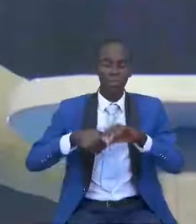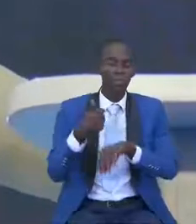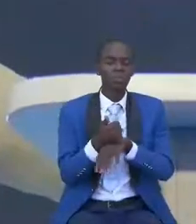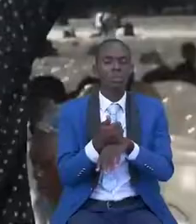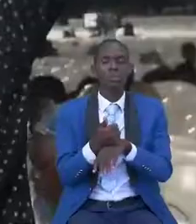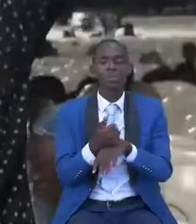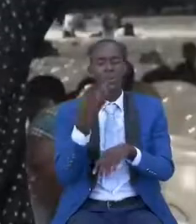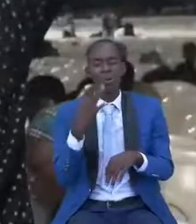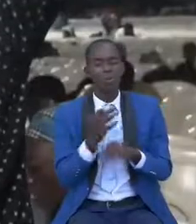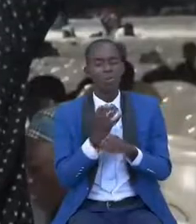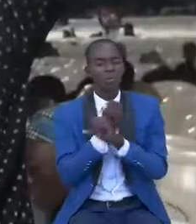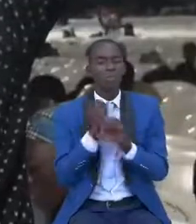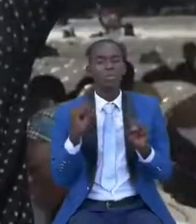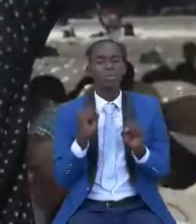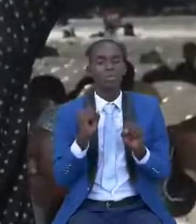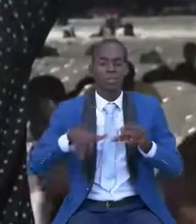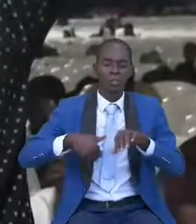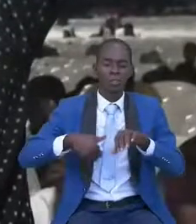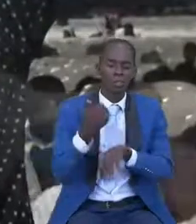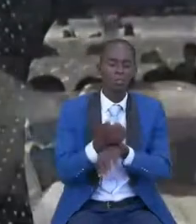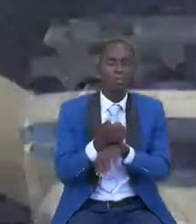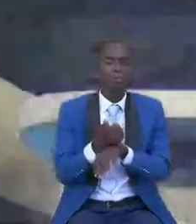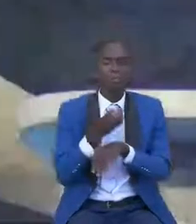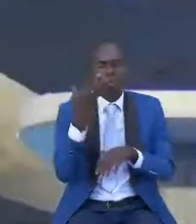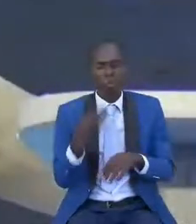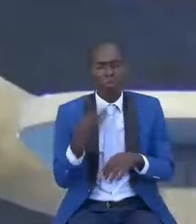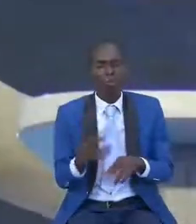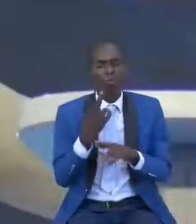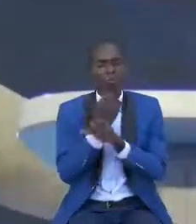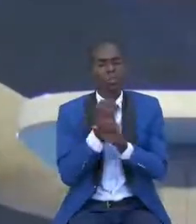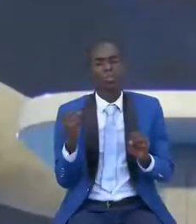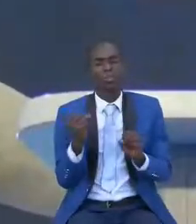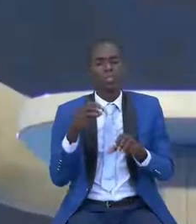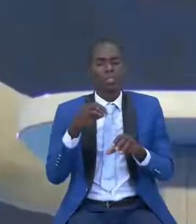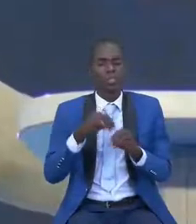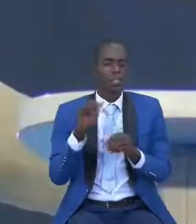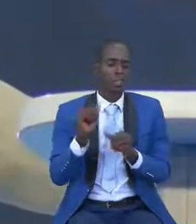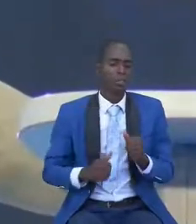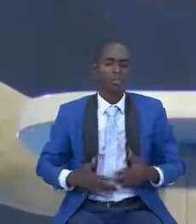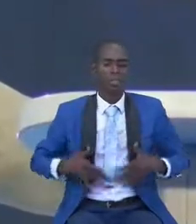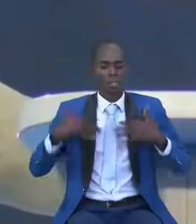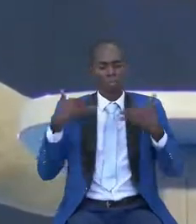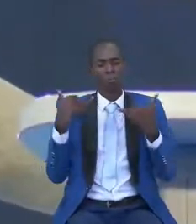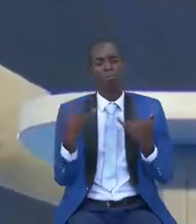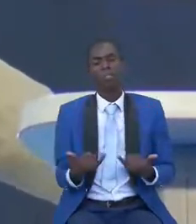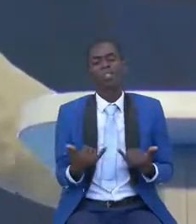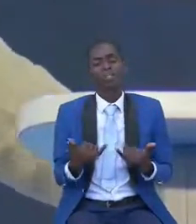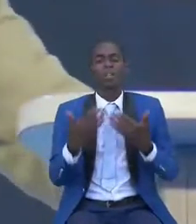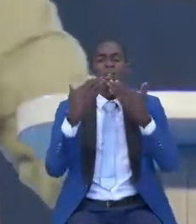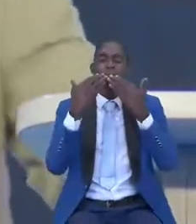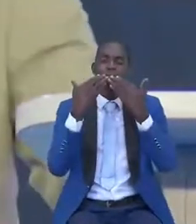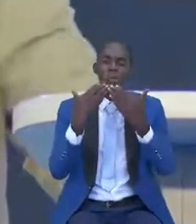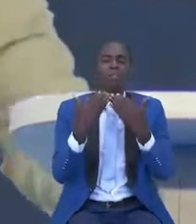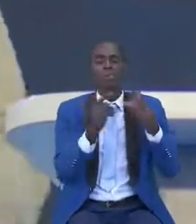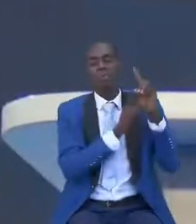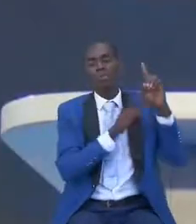Confirmation de conversion, confirmation de salut, confirmation de rédemption dans